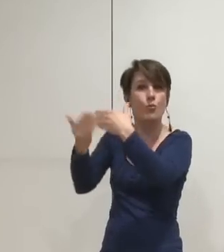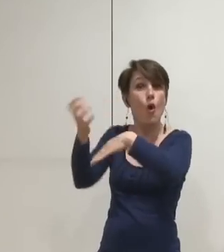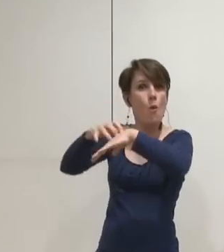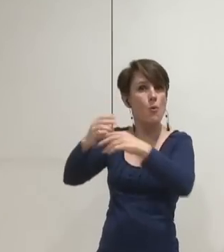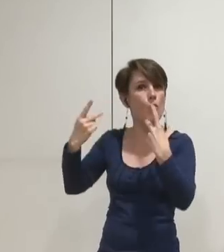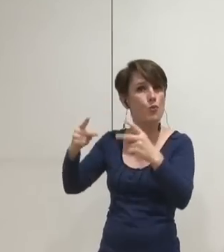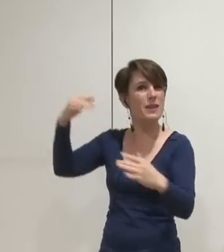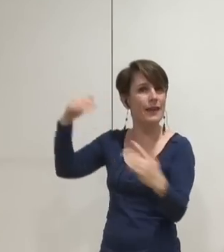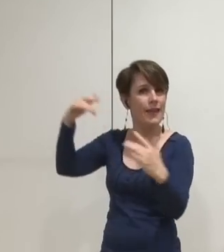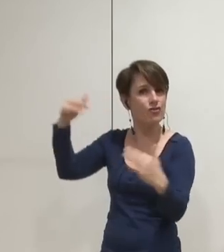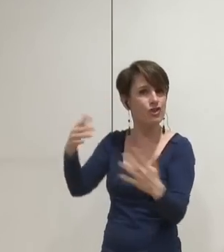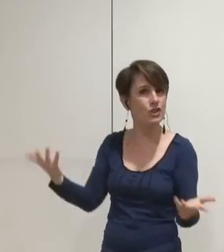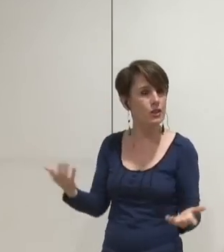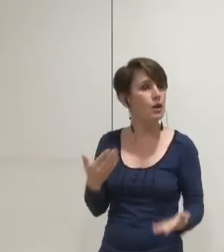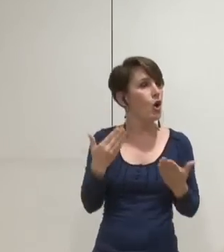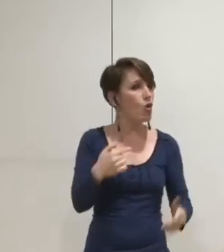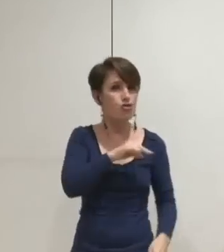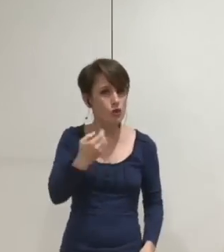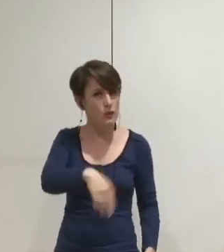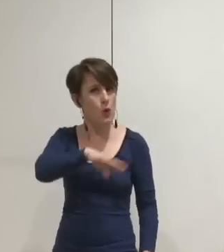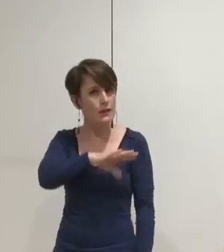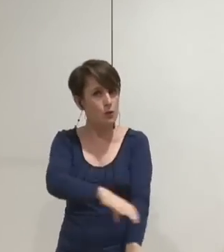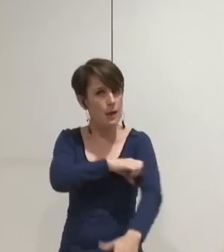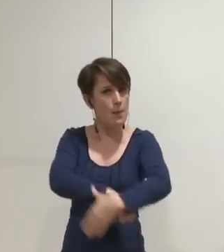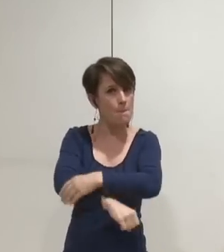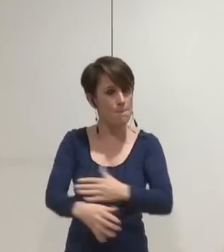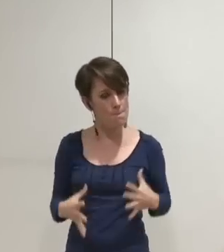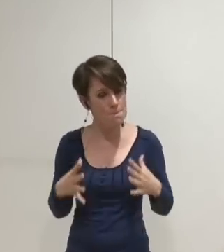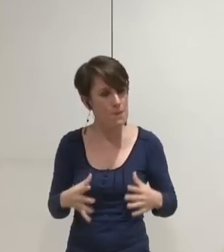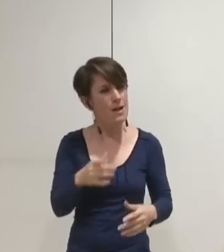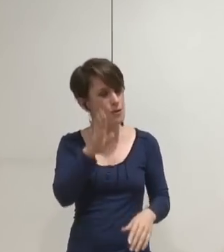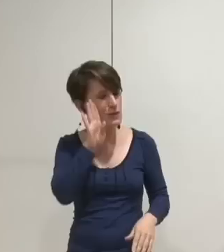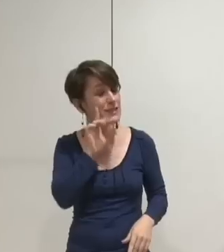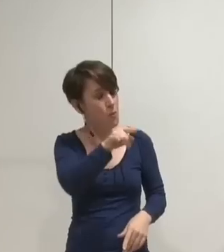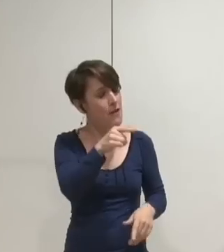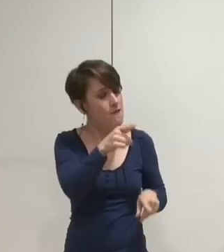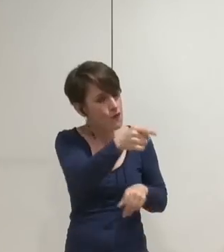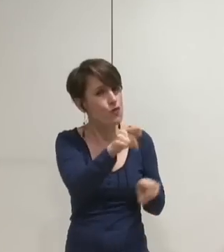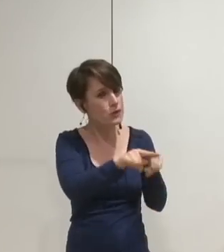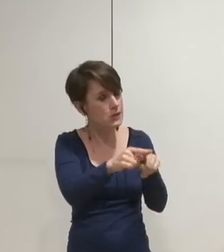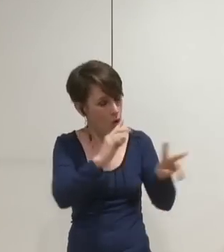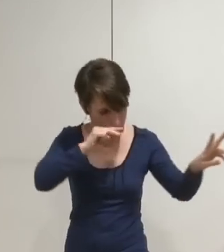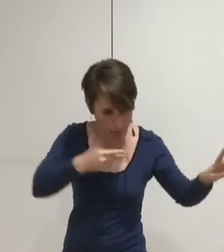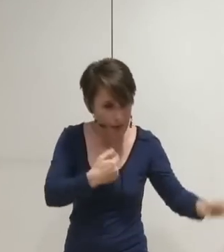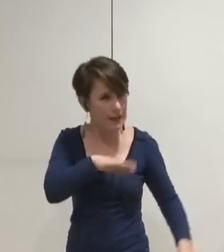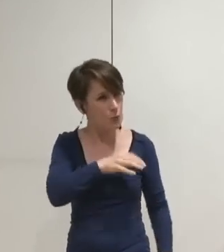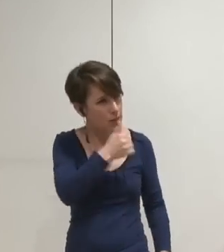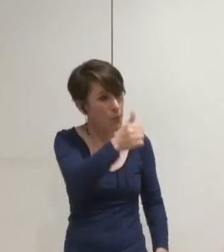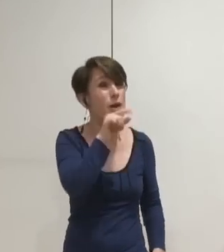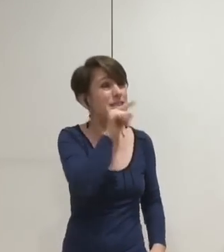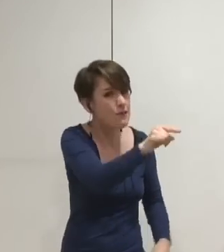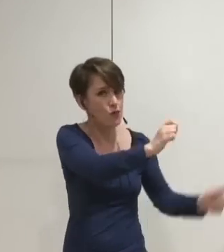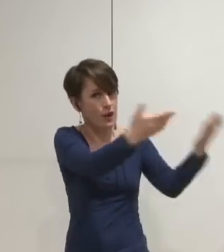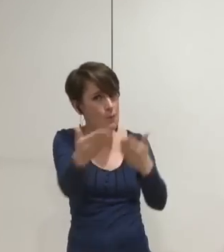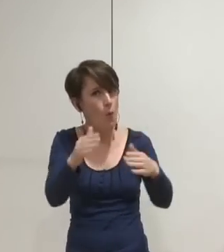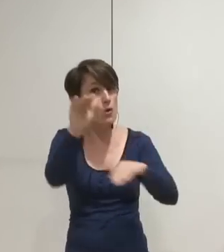nous assumons aujourd'hui nos responsabil ité il serait temps que vous assumiez les vôtres assumez d'avoir été l'instigateur de cet appel d'offre et de la